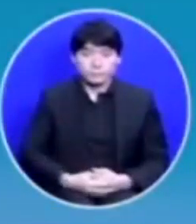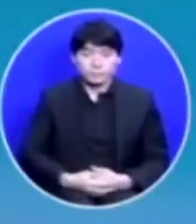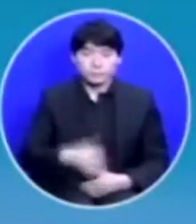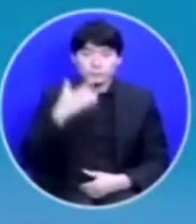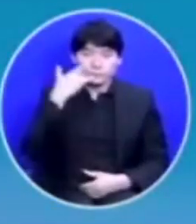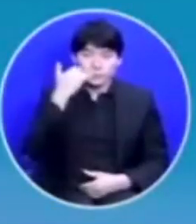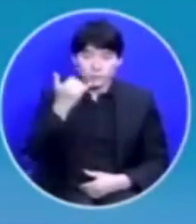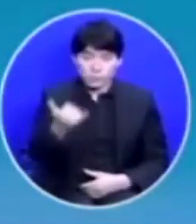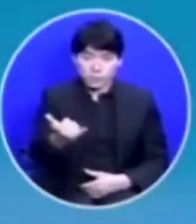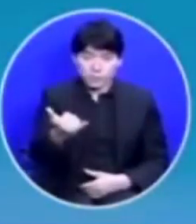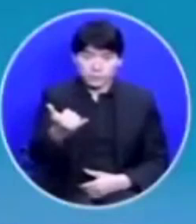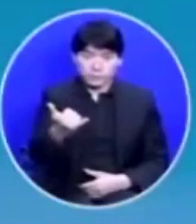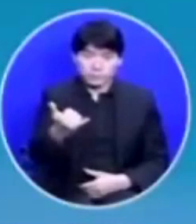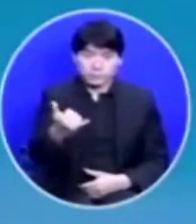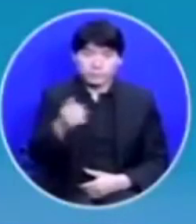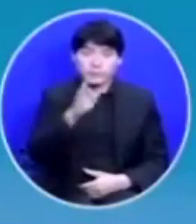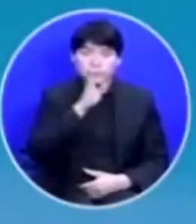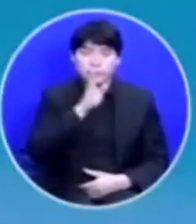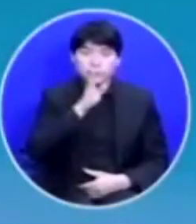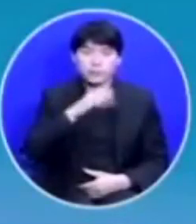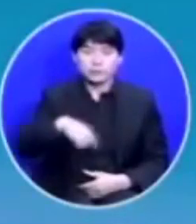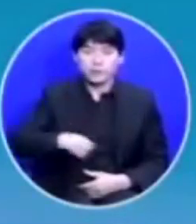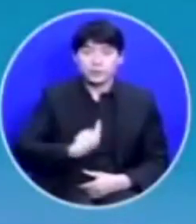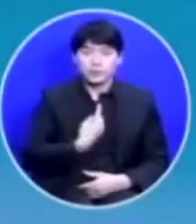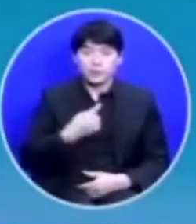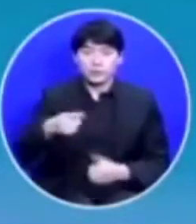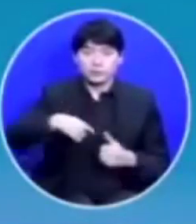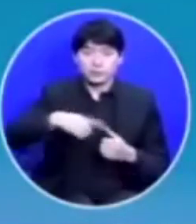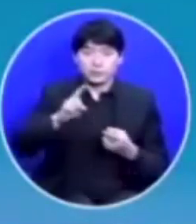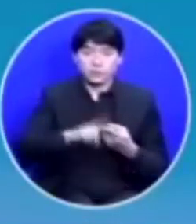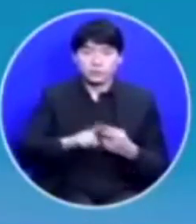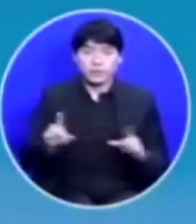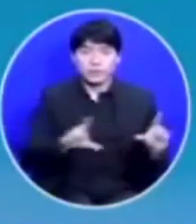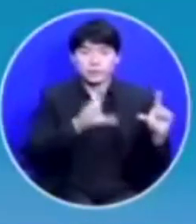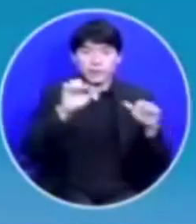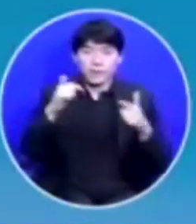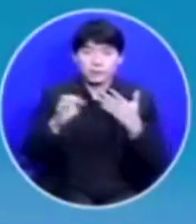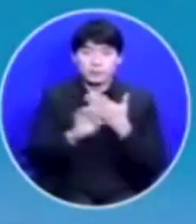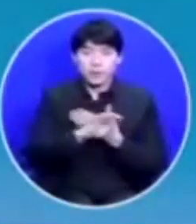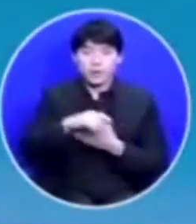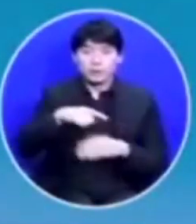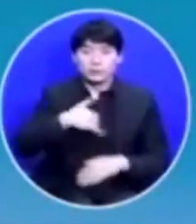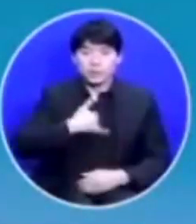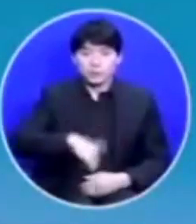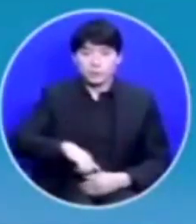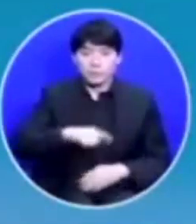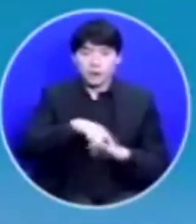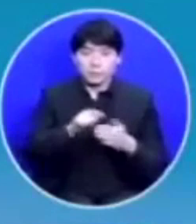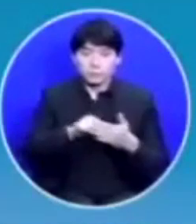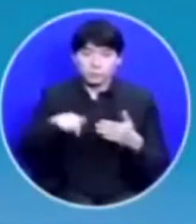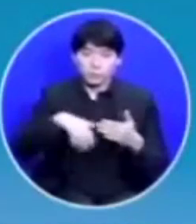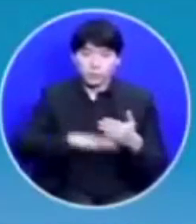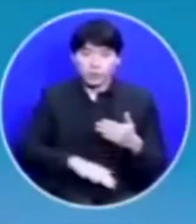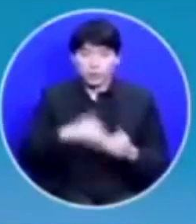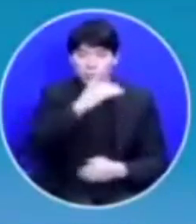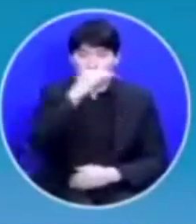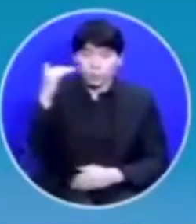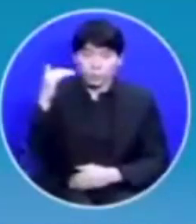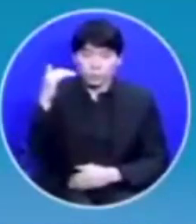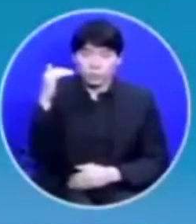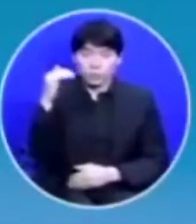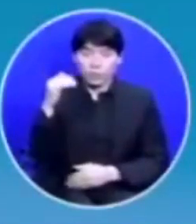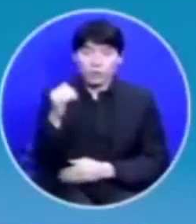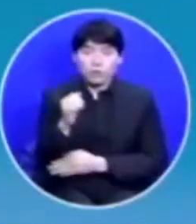부모가 실제로 자기가 가르친 대로 살지 않으면 자녀들은 마음에 옳고 그런 것에 대한